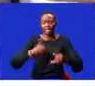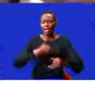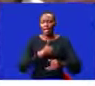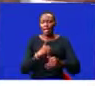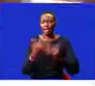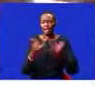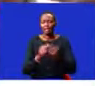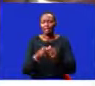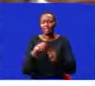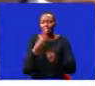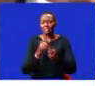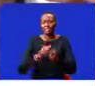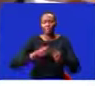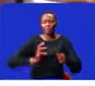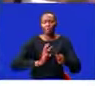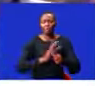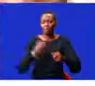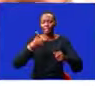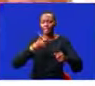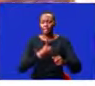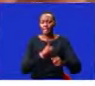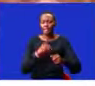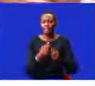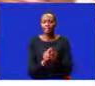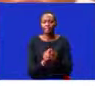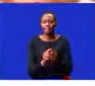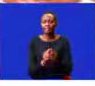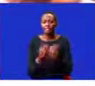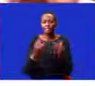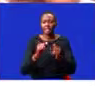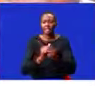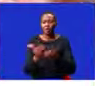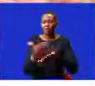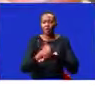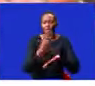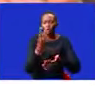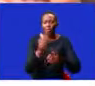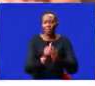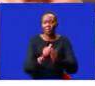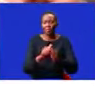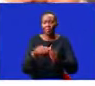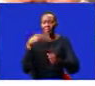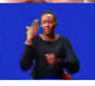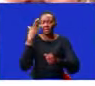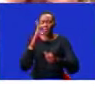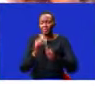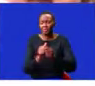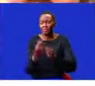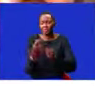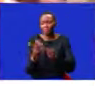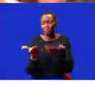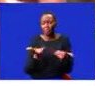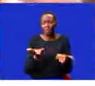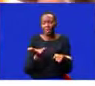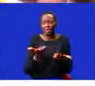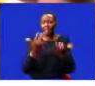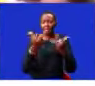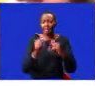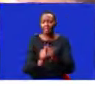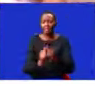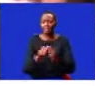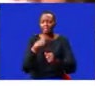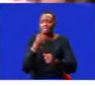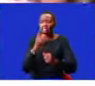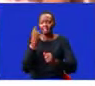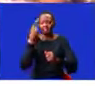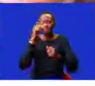kama punda amechoka. Wanatoa pesa, hajui pesa zinaenda wapi. Wanaambiwa pesa ni za mtihani,